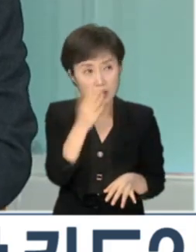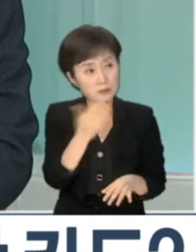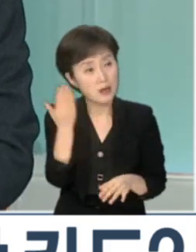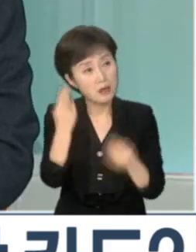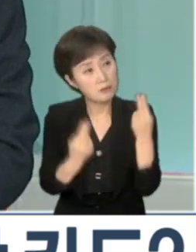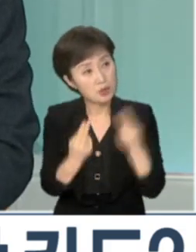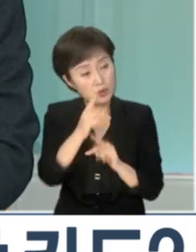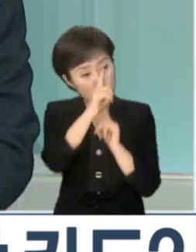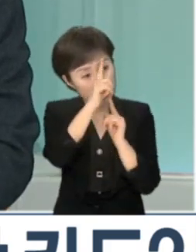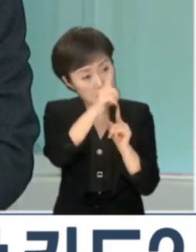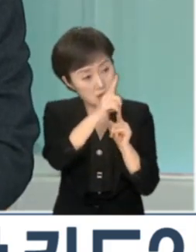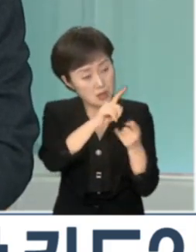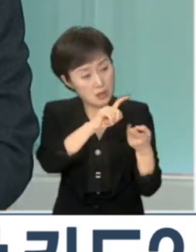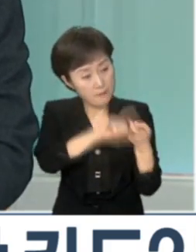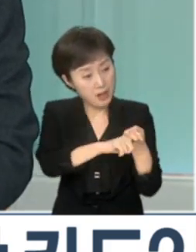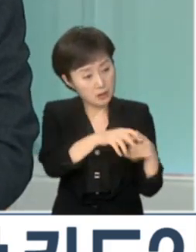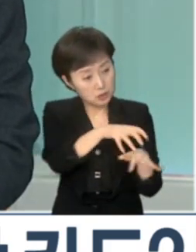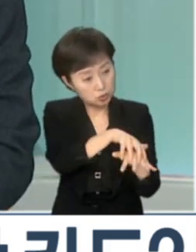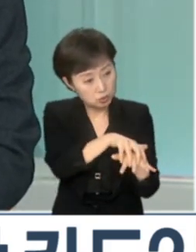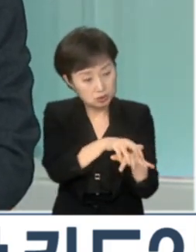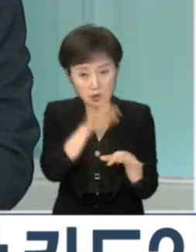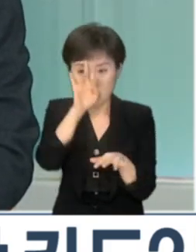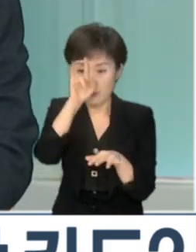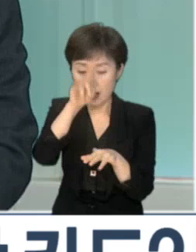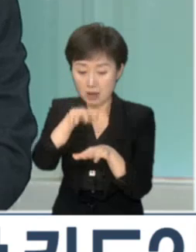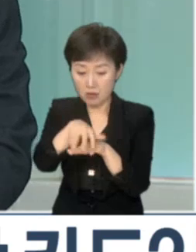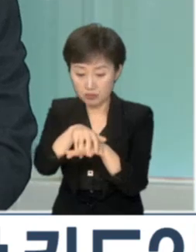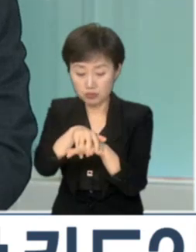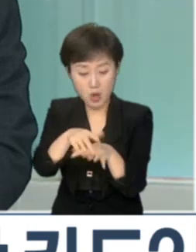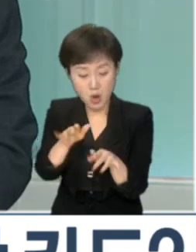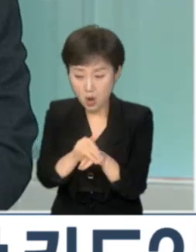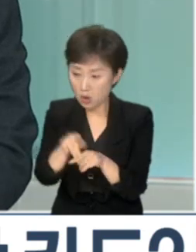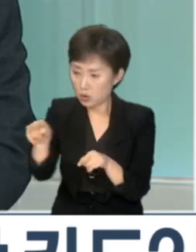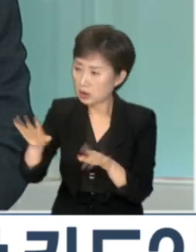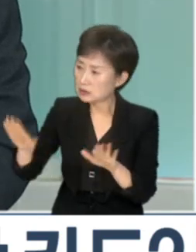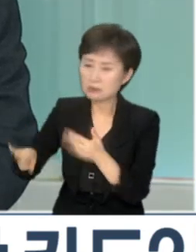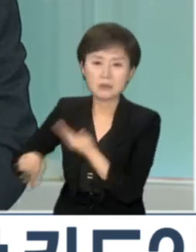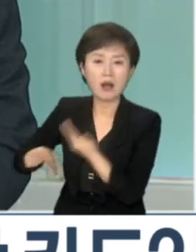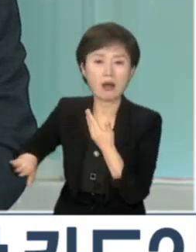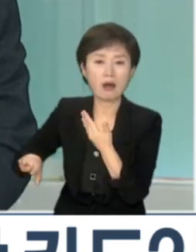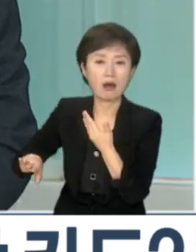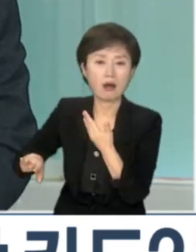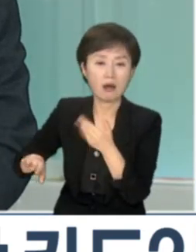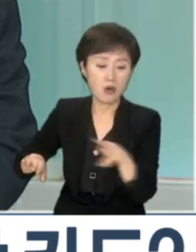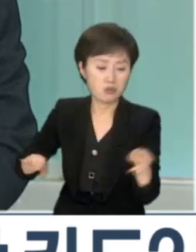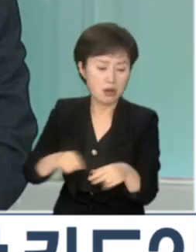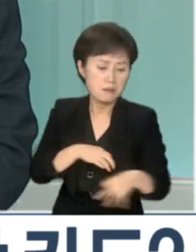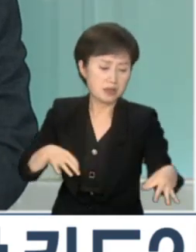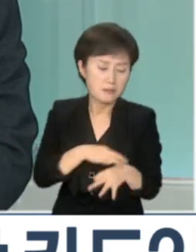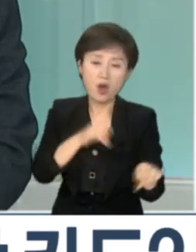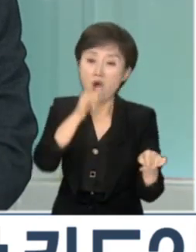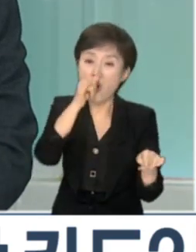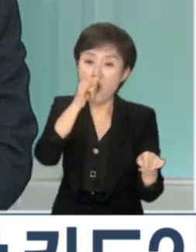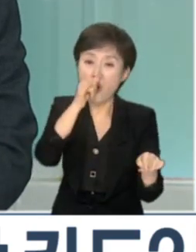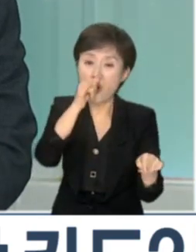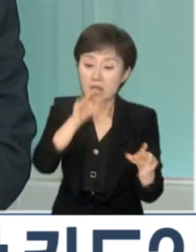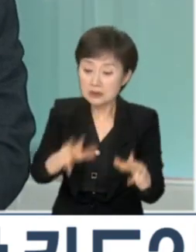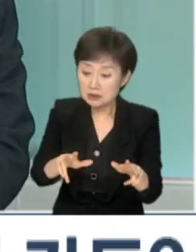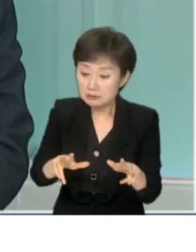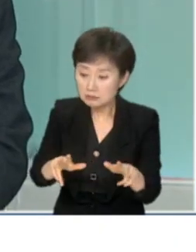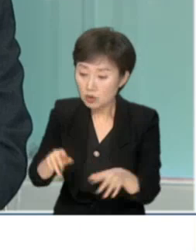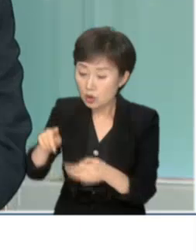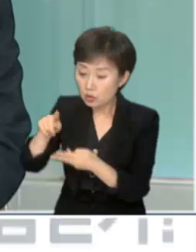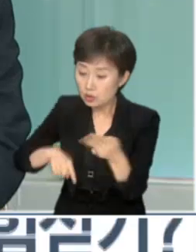다른 분들은 다 지금 그 비리 문제로 해서 뭐 구속도 됐다든 이렇게 되지만은 뭐 윤핵관이라는 사람들은 결국 대통령을